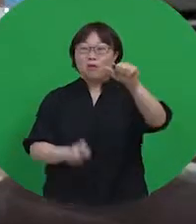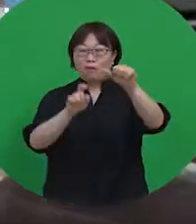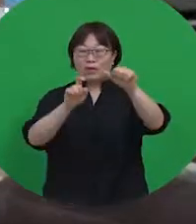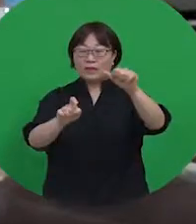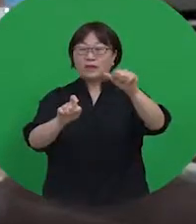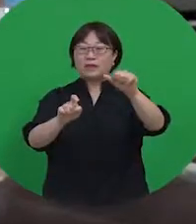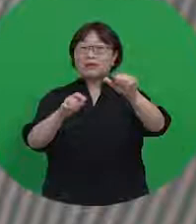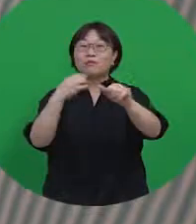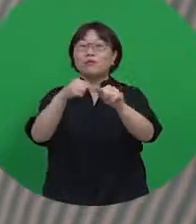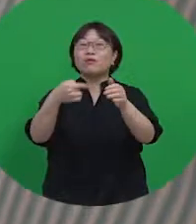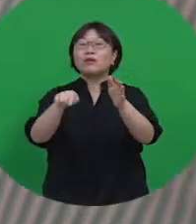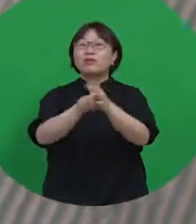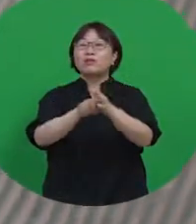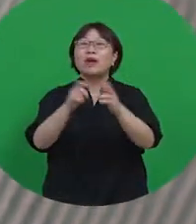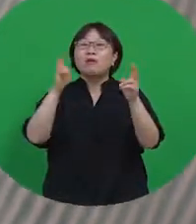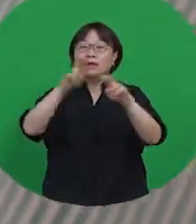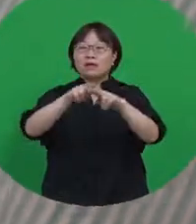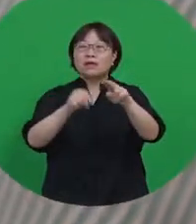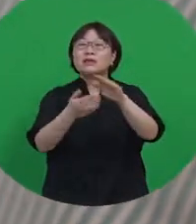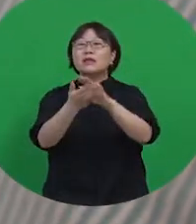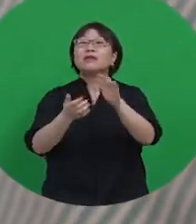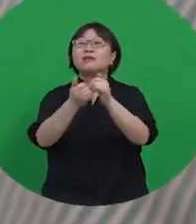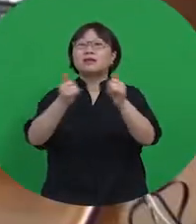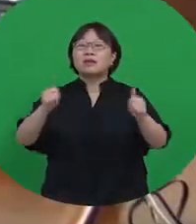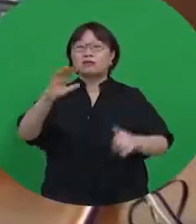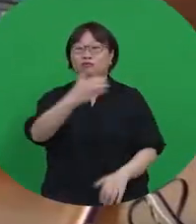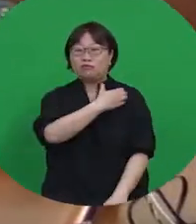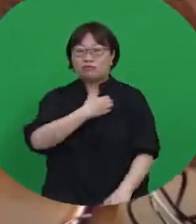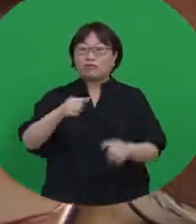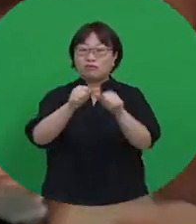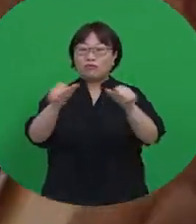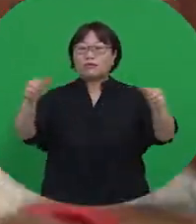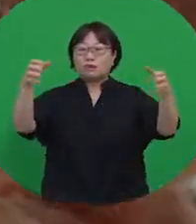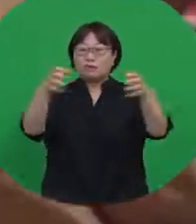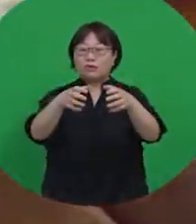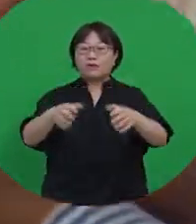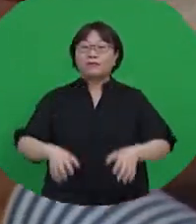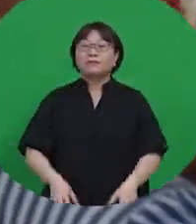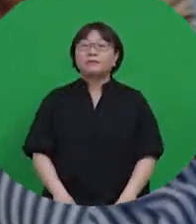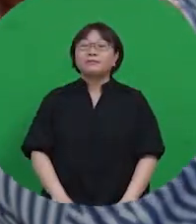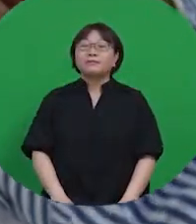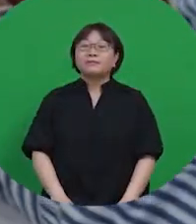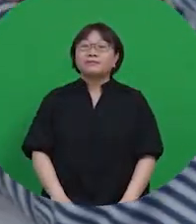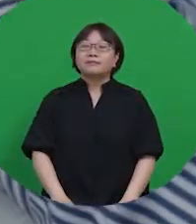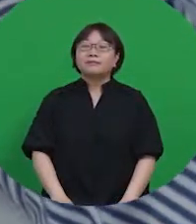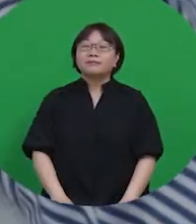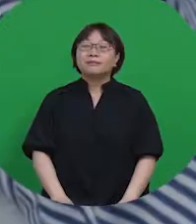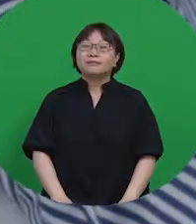5월 10일 진행된 교육을 위해 퇴직 예정 근로자들이 구로구청 강당에 함께했는데요.